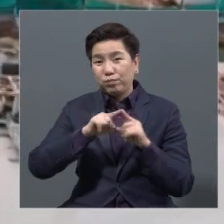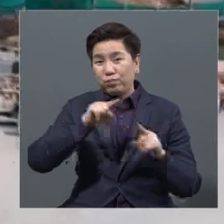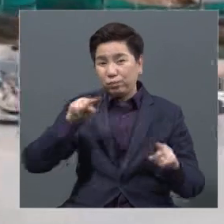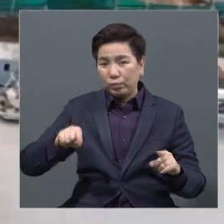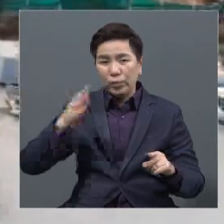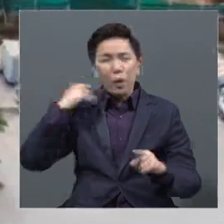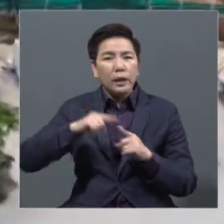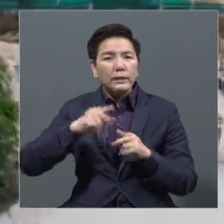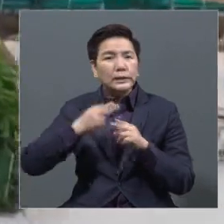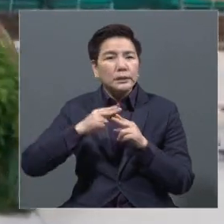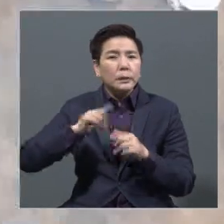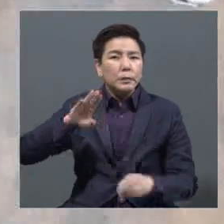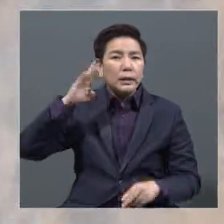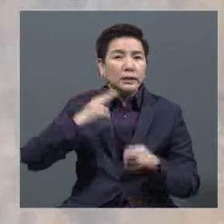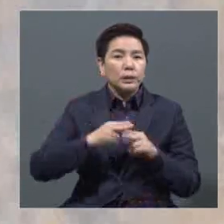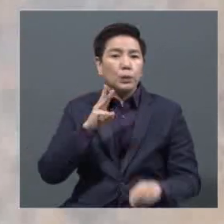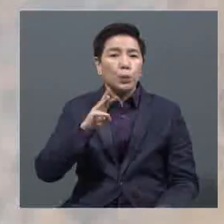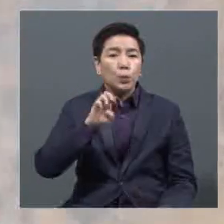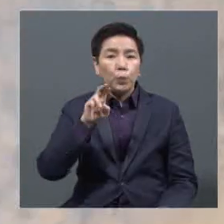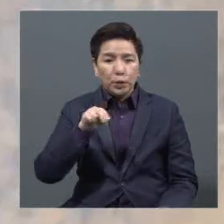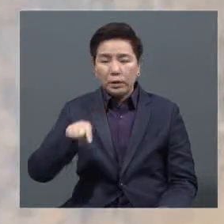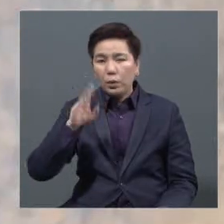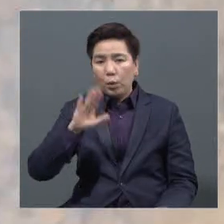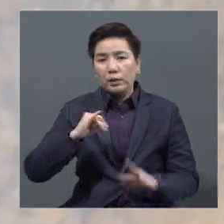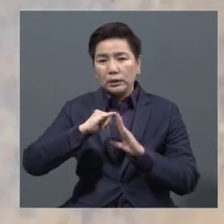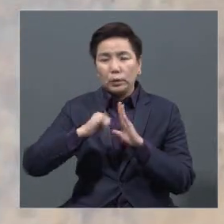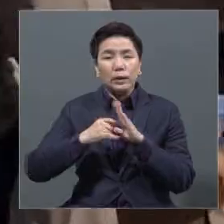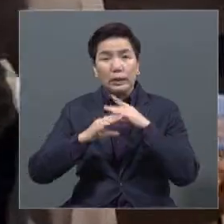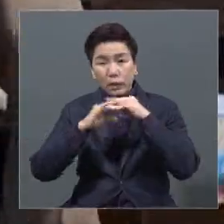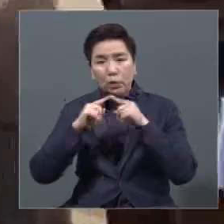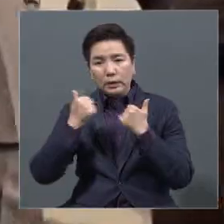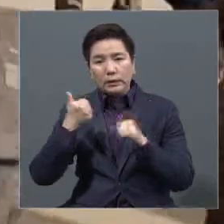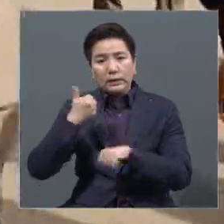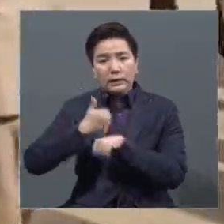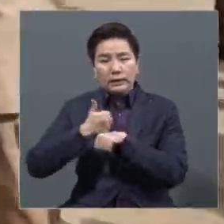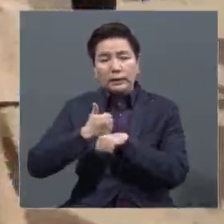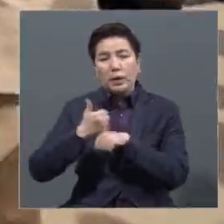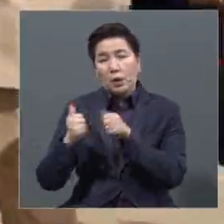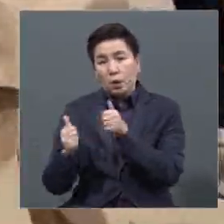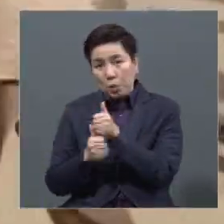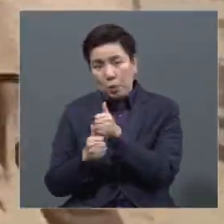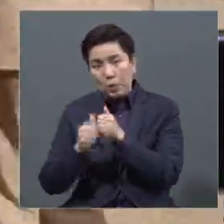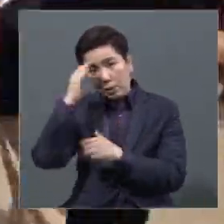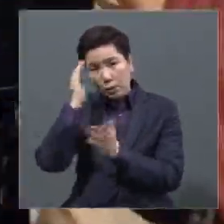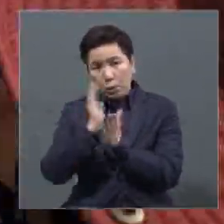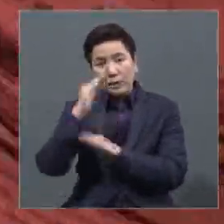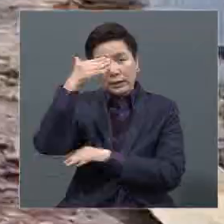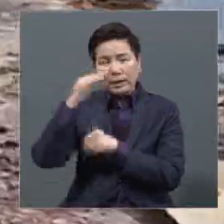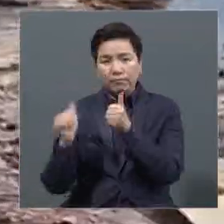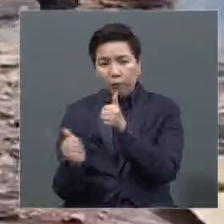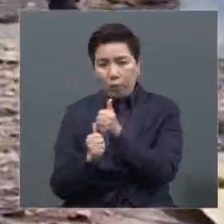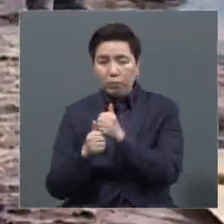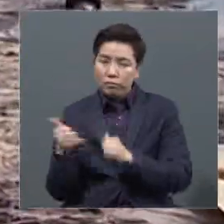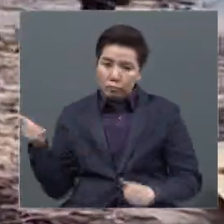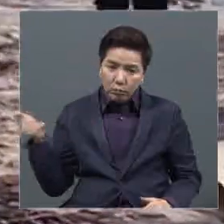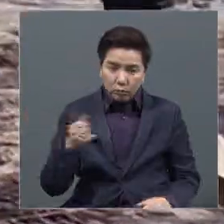ิน processอำเภอบ้านค่ายจังหวัดระยองค่ะผู้ช่วยผู้บัญชาการตำรวจแห่งชาติพร้อมคณะเดินทางลงไปนี่นะคะที่นี่ก็เช่นเดียวกัน